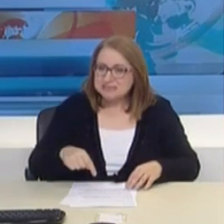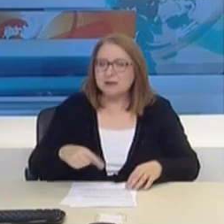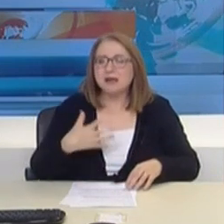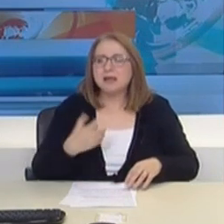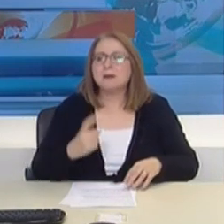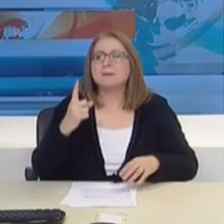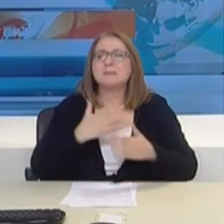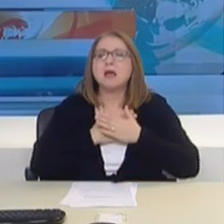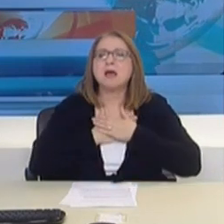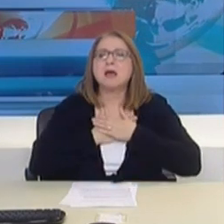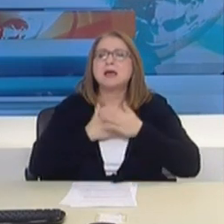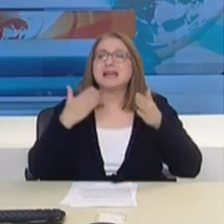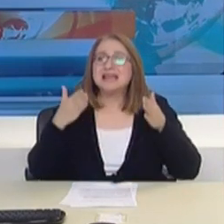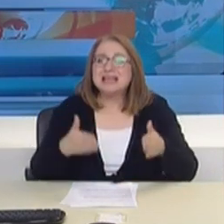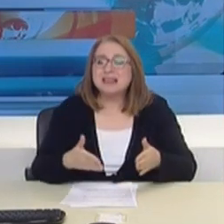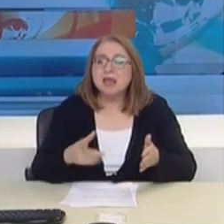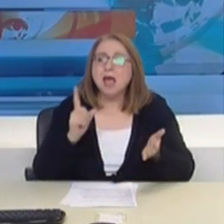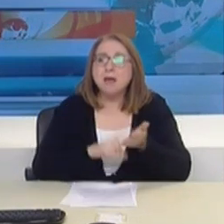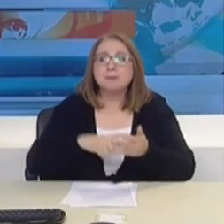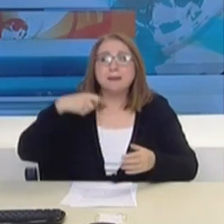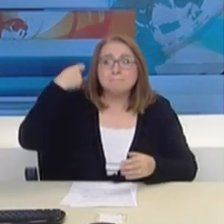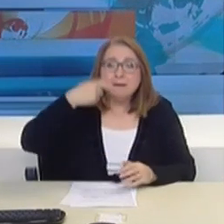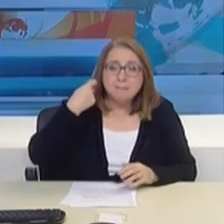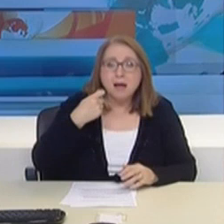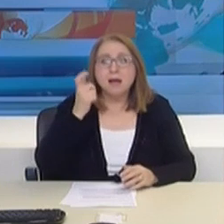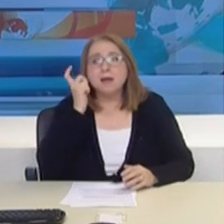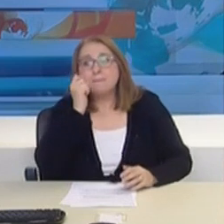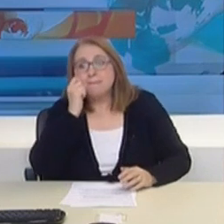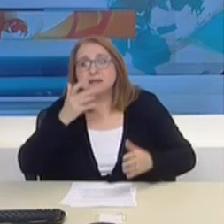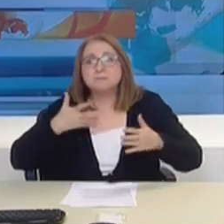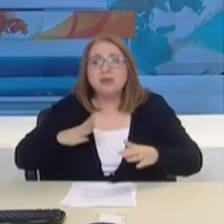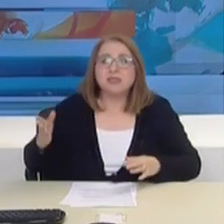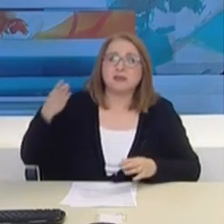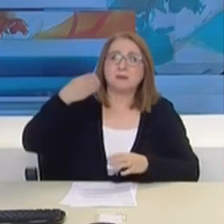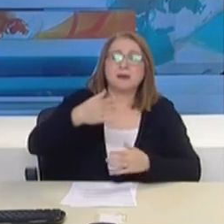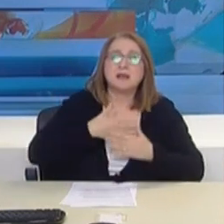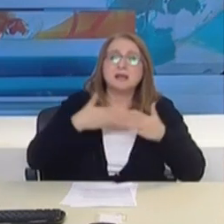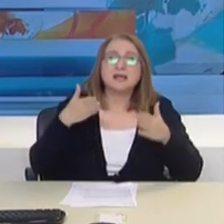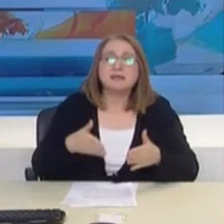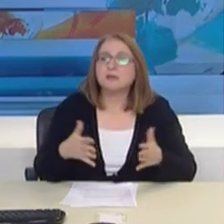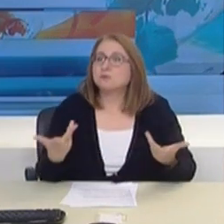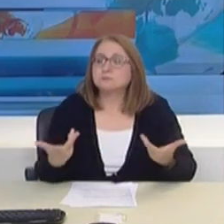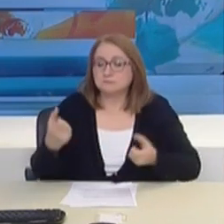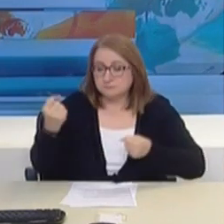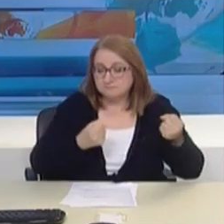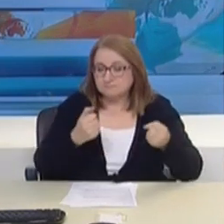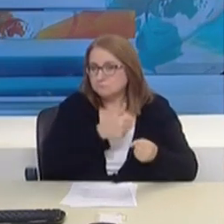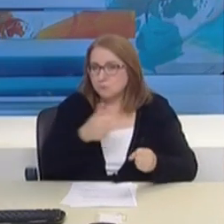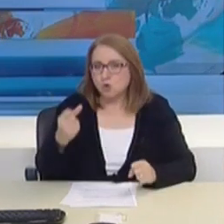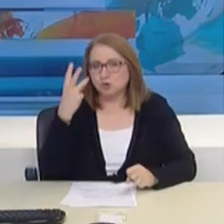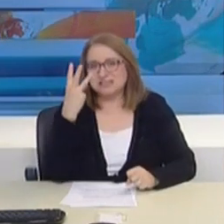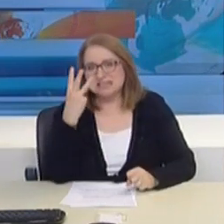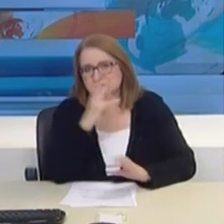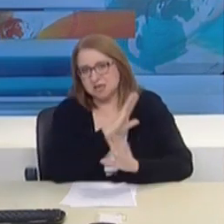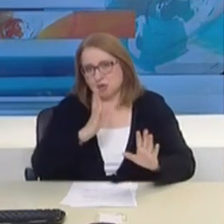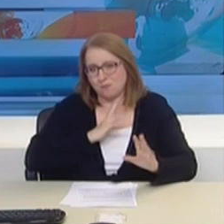δυσάρεστη, στην οποία θα έπρεπε να μεταβούν η μητέρα, ο πατέρας και το παιδί. Οι οδηγοί μετρό, λεωφορείων και λοιπόν μέσων